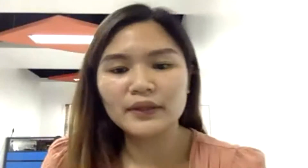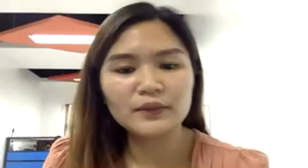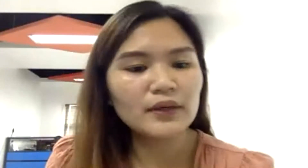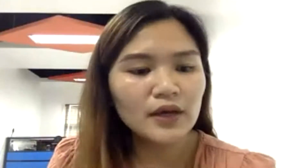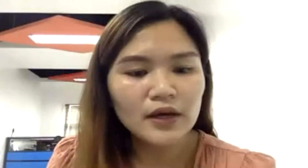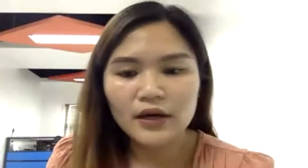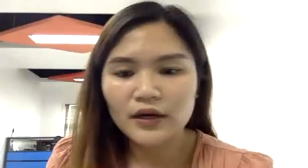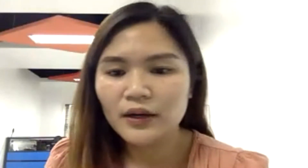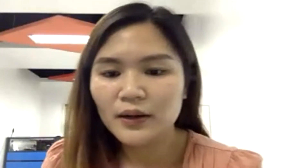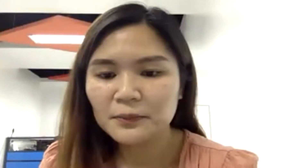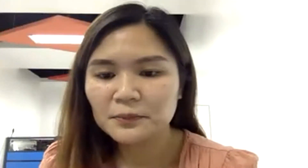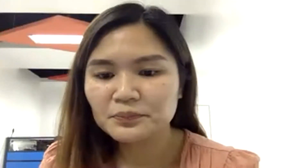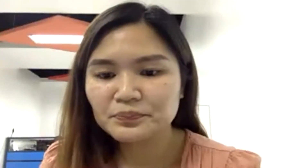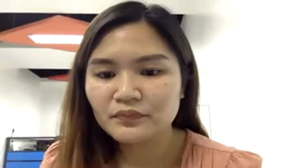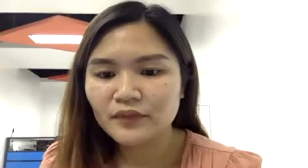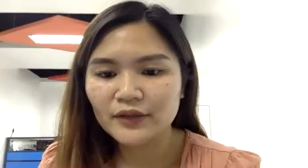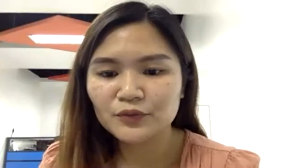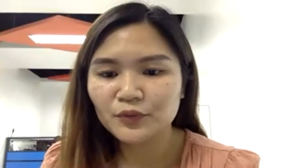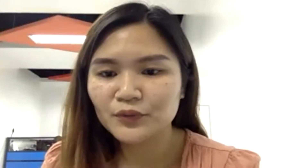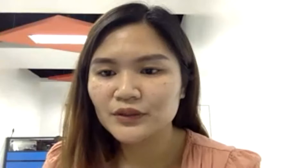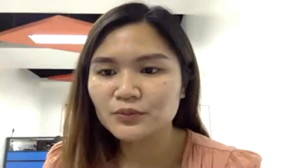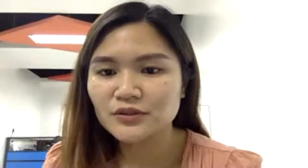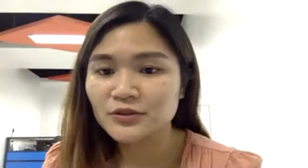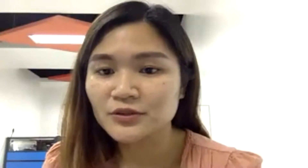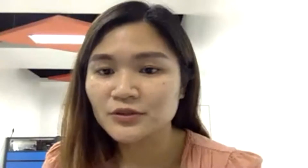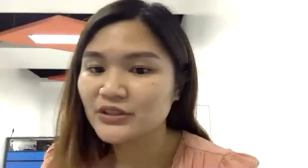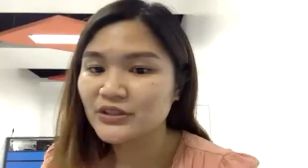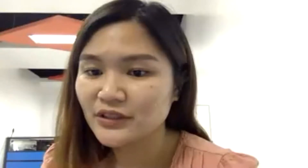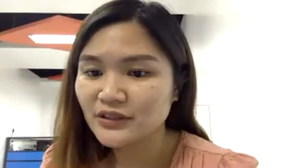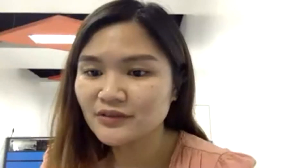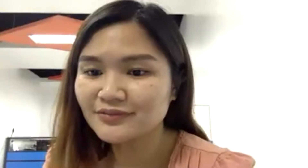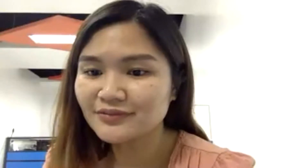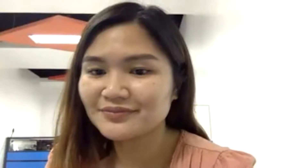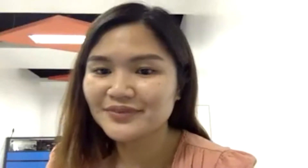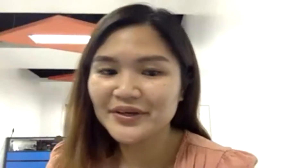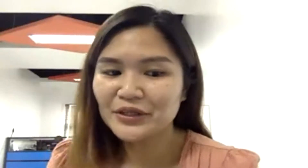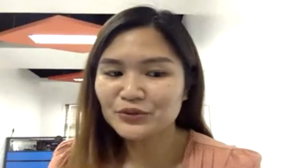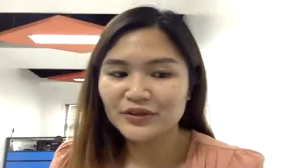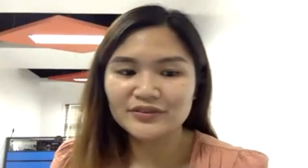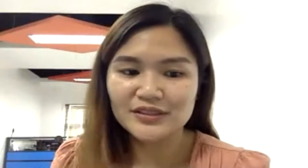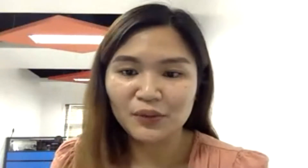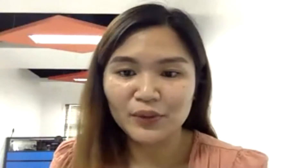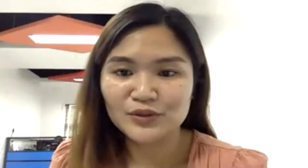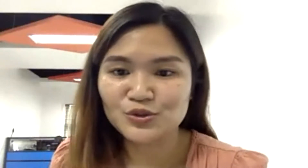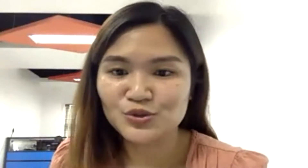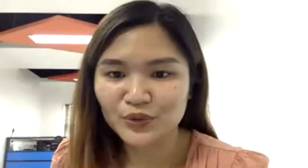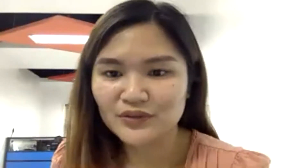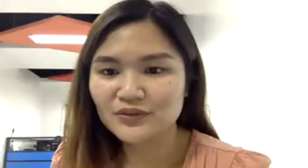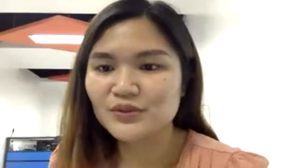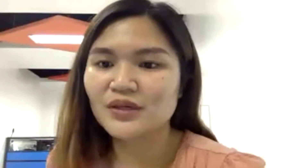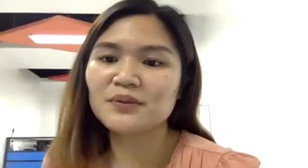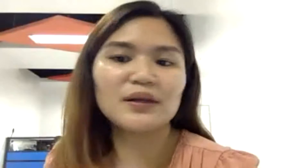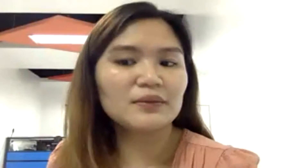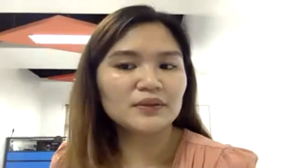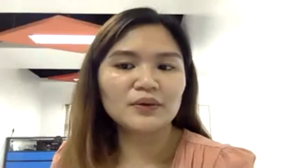app. Anyway, I don't know kung nandito po si Sir RJ to address the question kung same lang